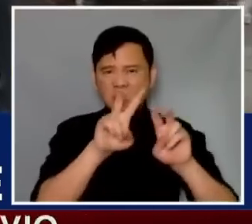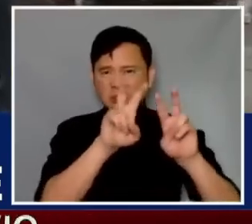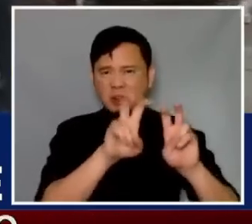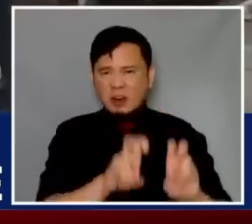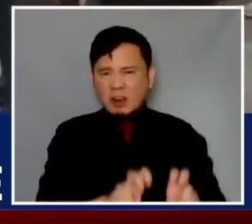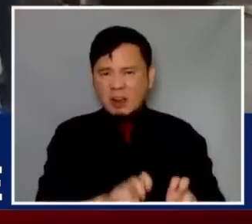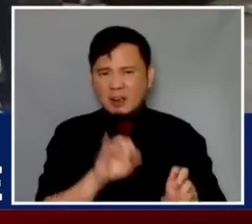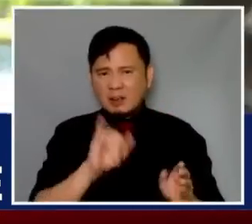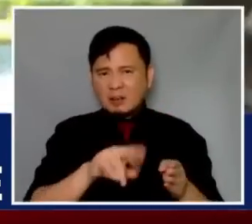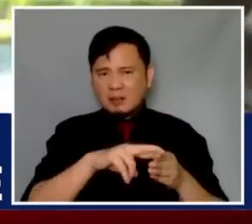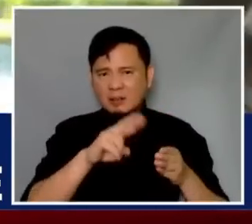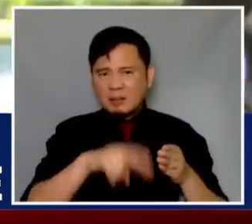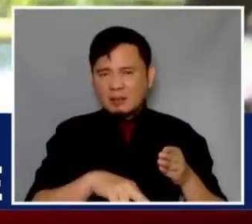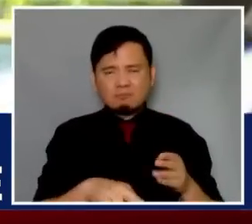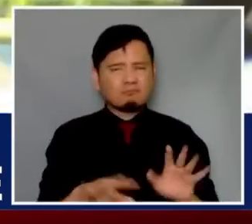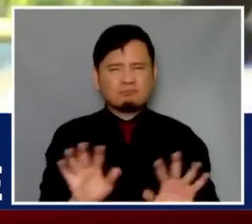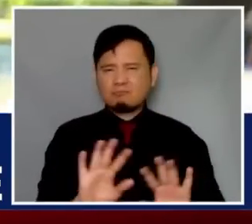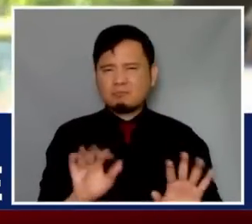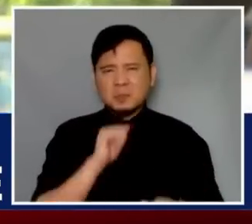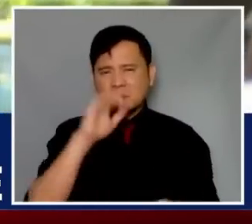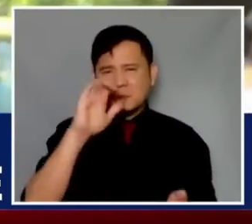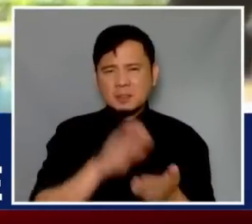Ang sinusurvey lang po noon ay